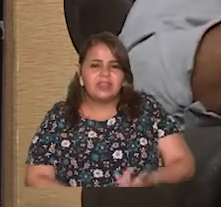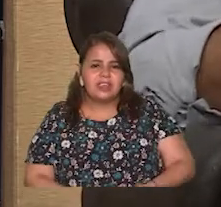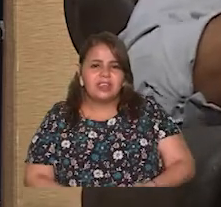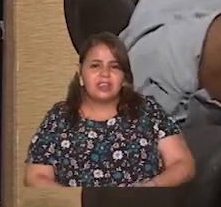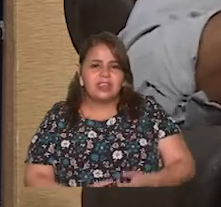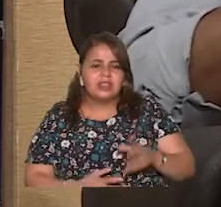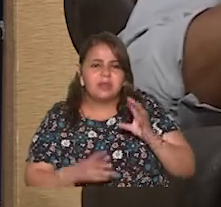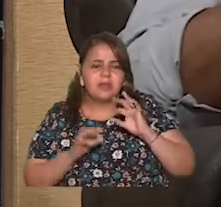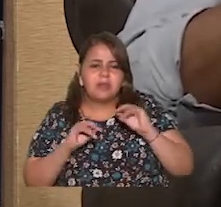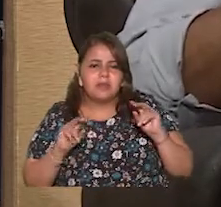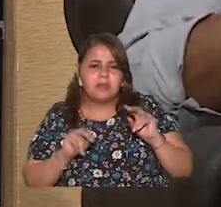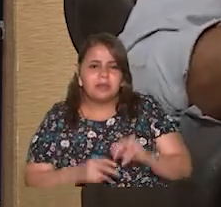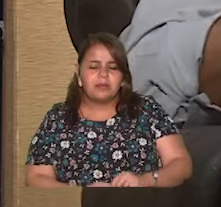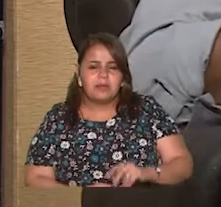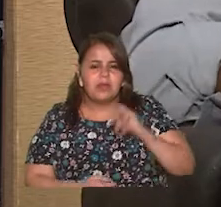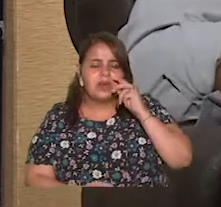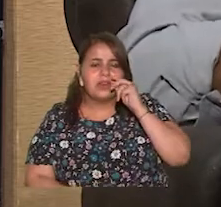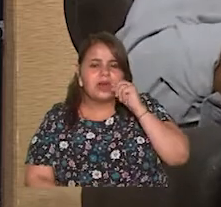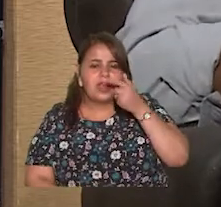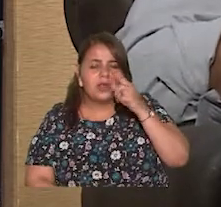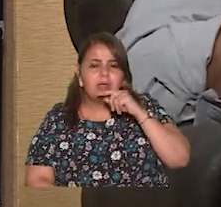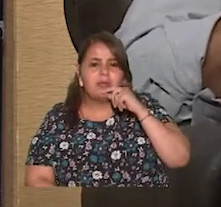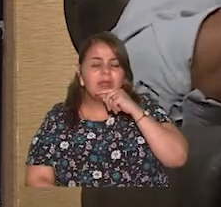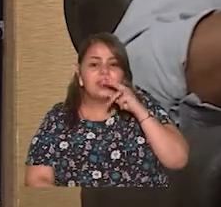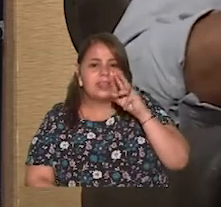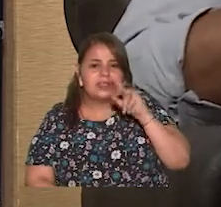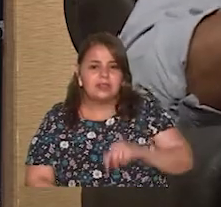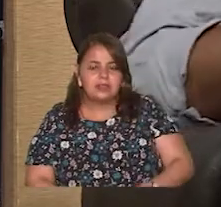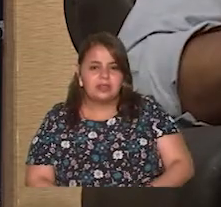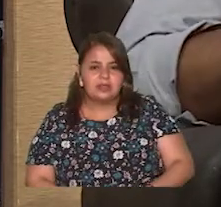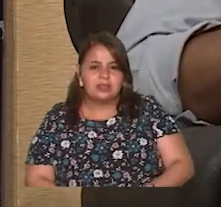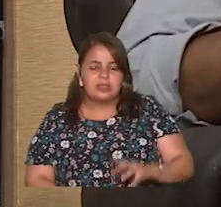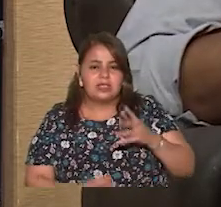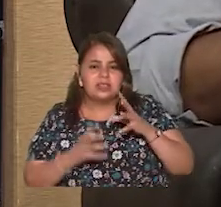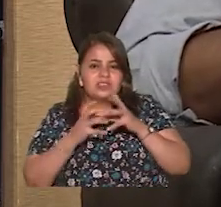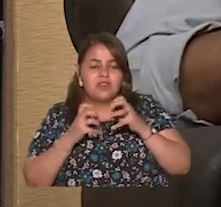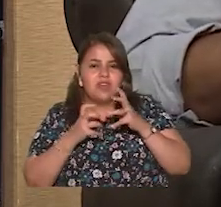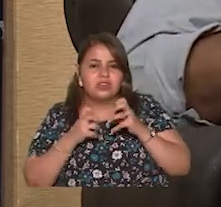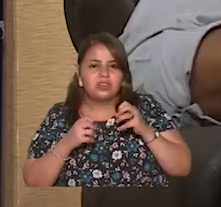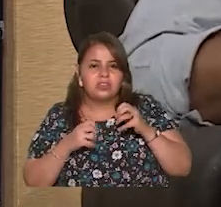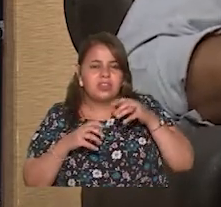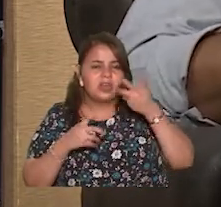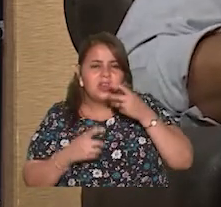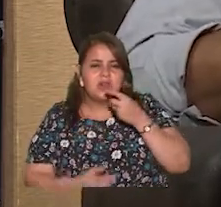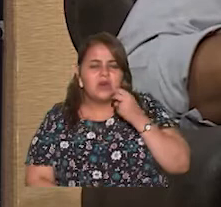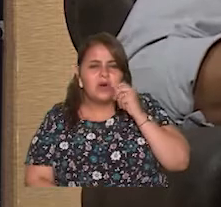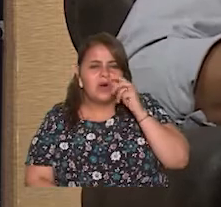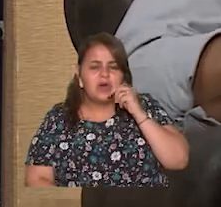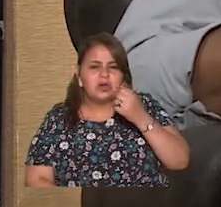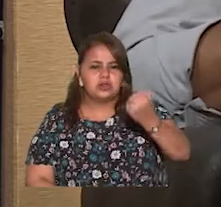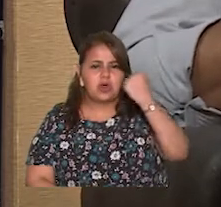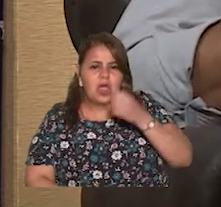يثري على الرجال والنساء. يعني مثلا لو أنا قلت إيه صفات الراجل؟ لا يعني شجاع،